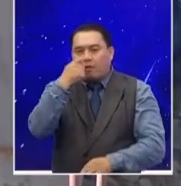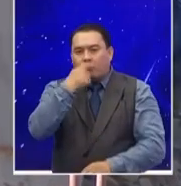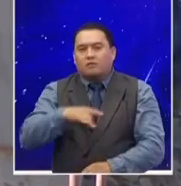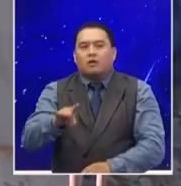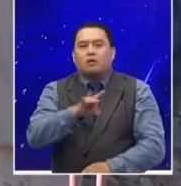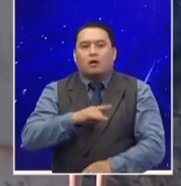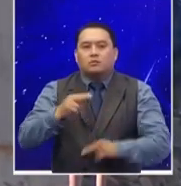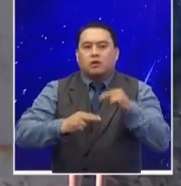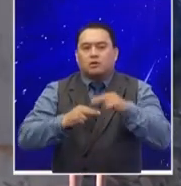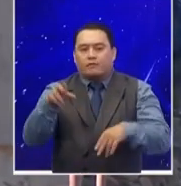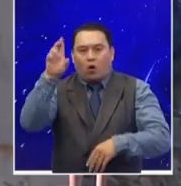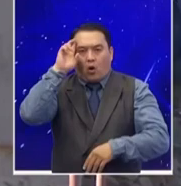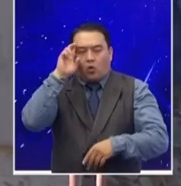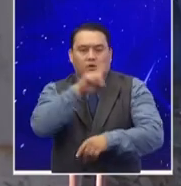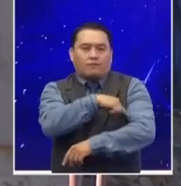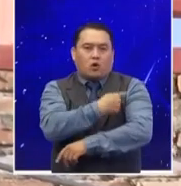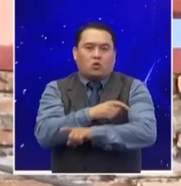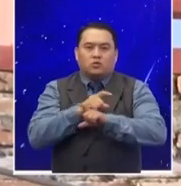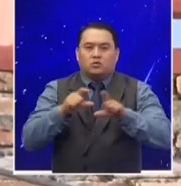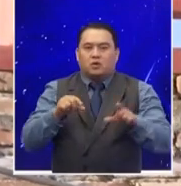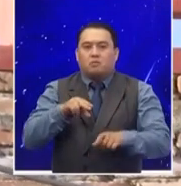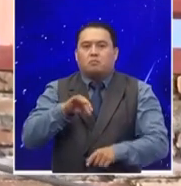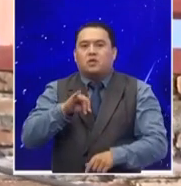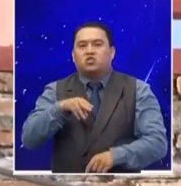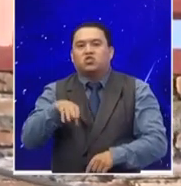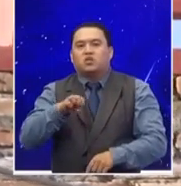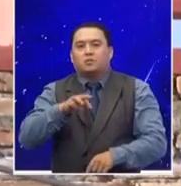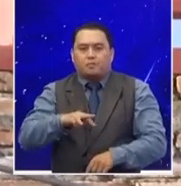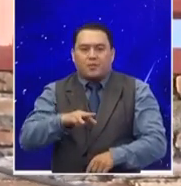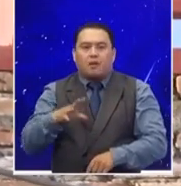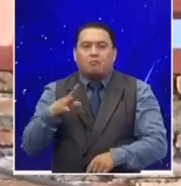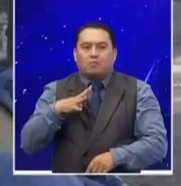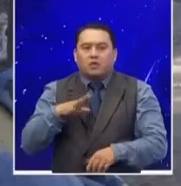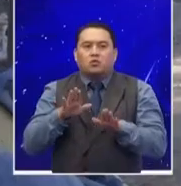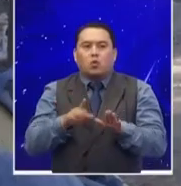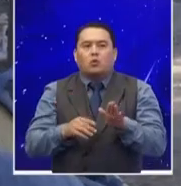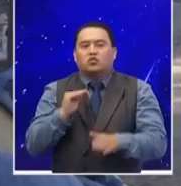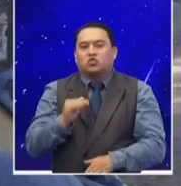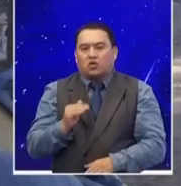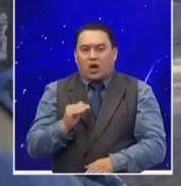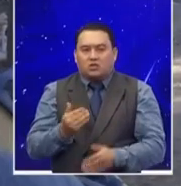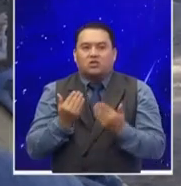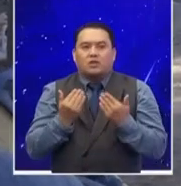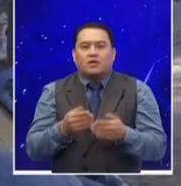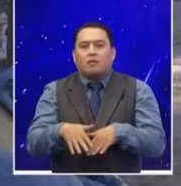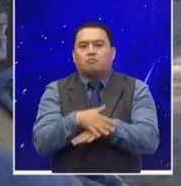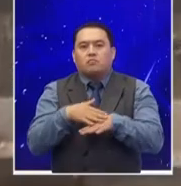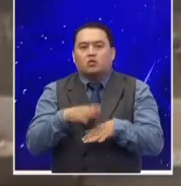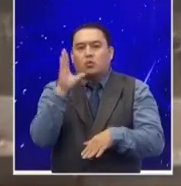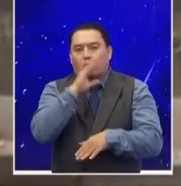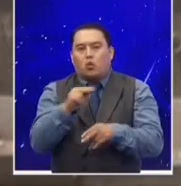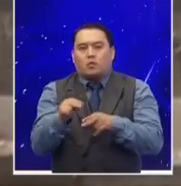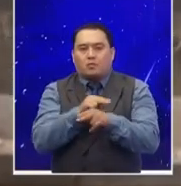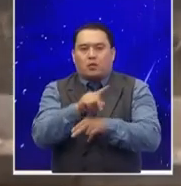района стало строительство государственной амбулатории в селе Пиджим. Ранее подобные медучреждения были только на частной основе. Теперь же местные жители смогут